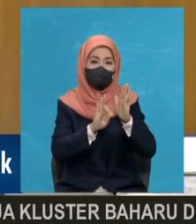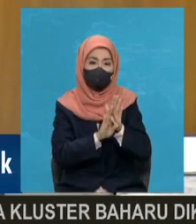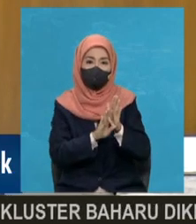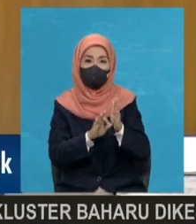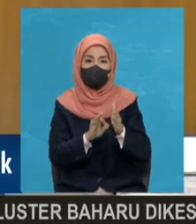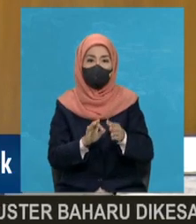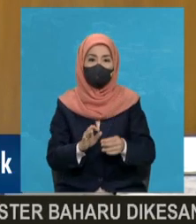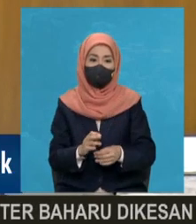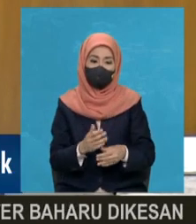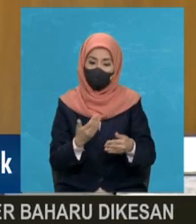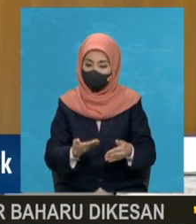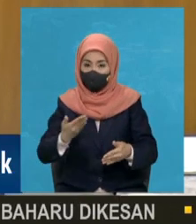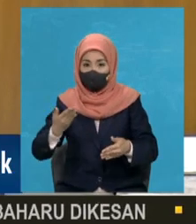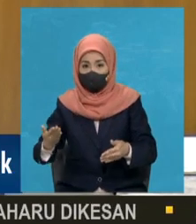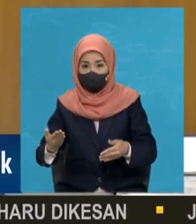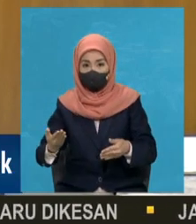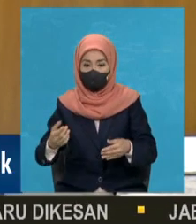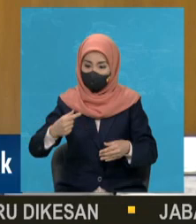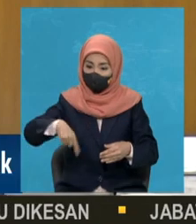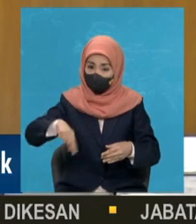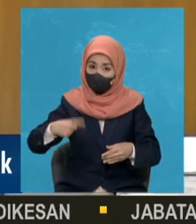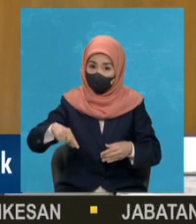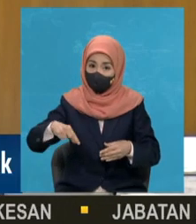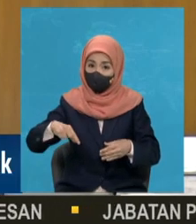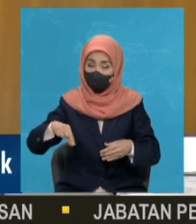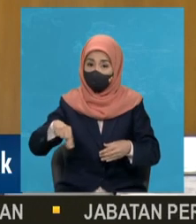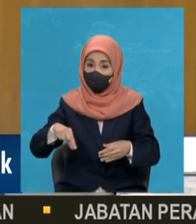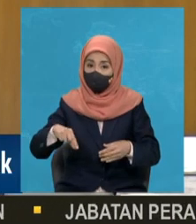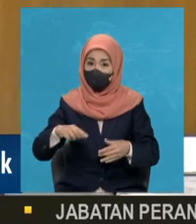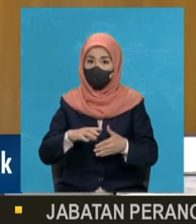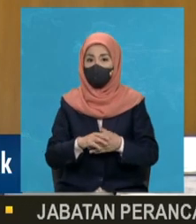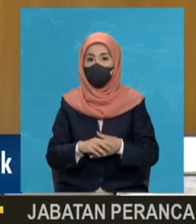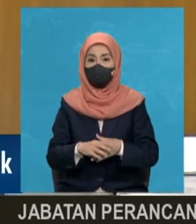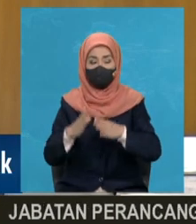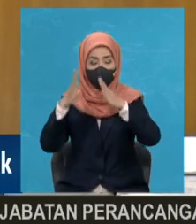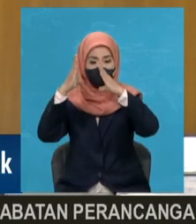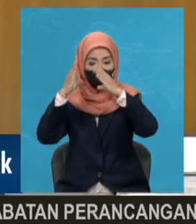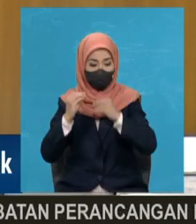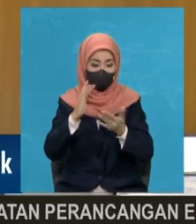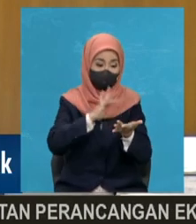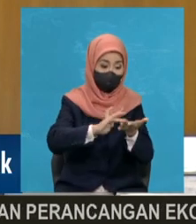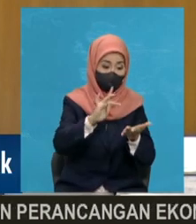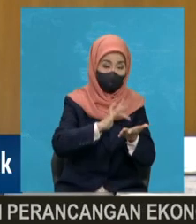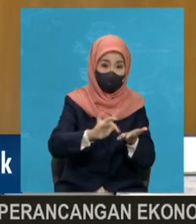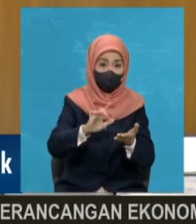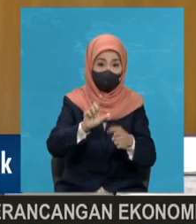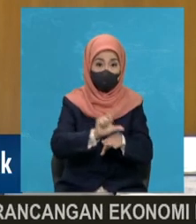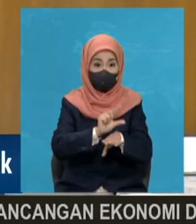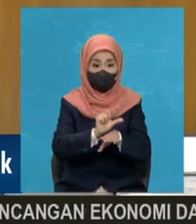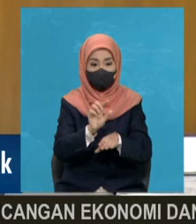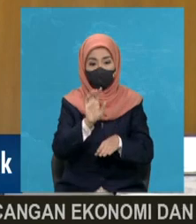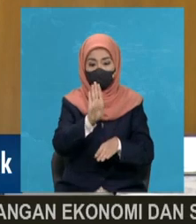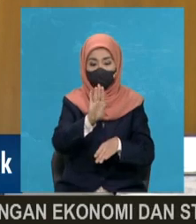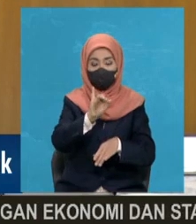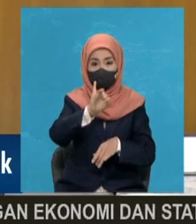sumpah bekalan quality dan peta City diharap Melalui aplikasi pengguna bijak